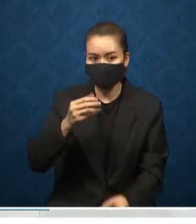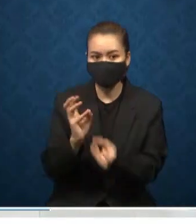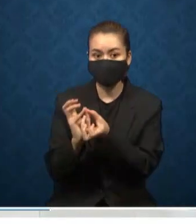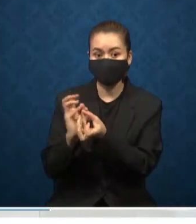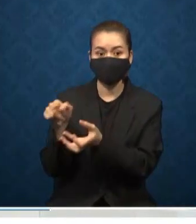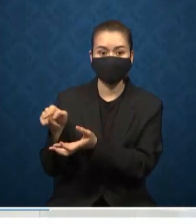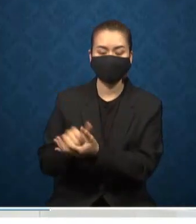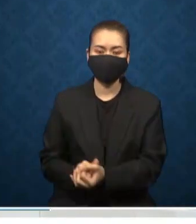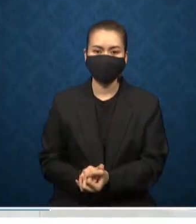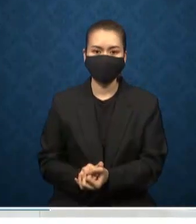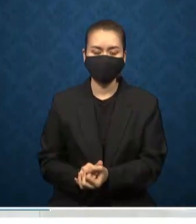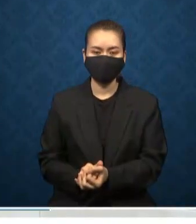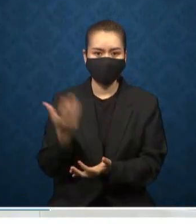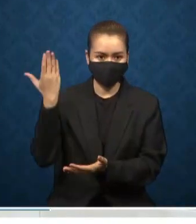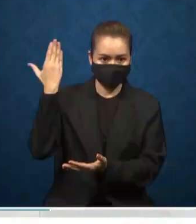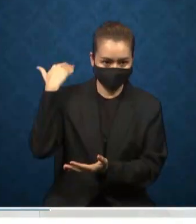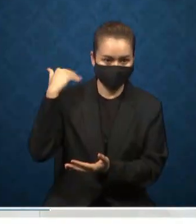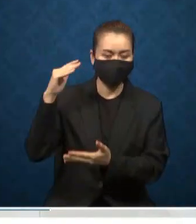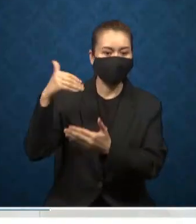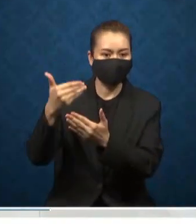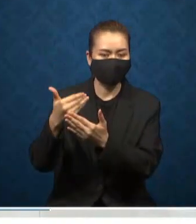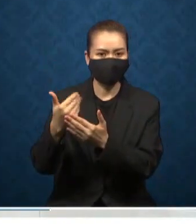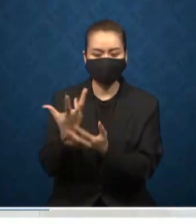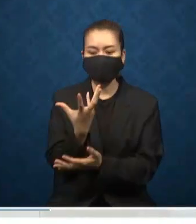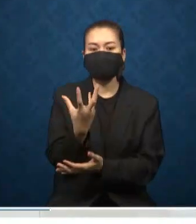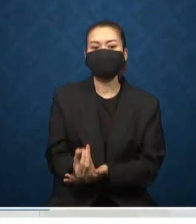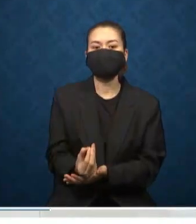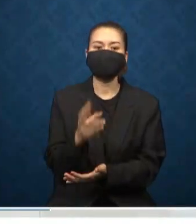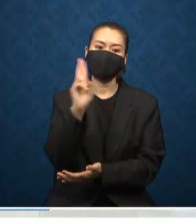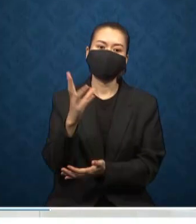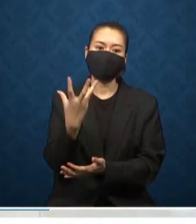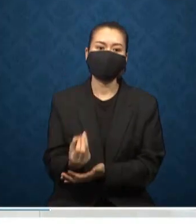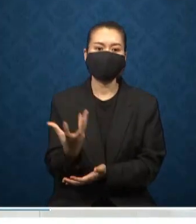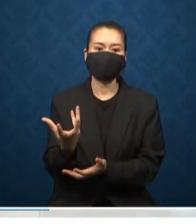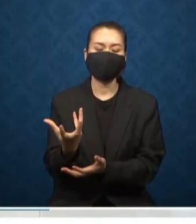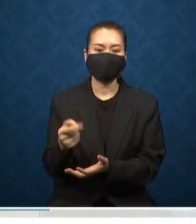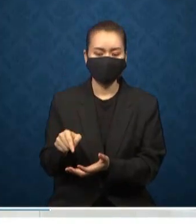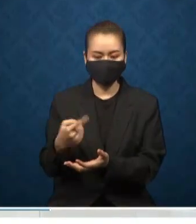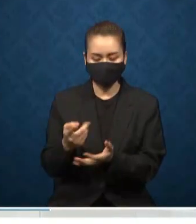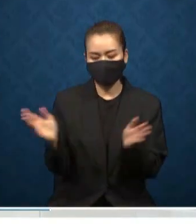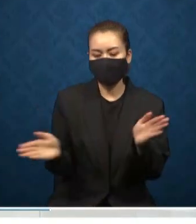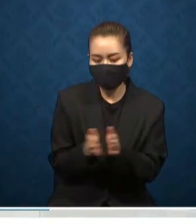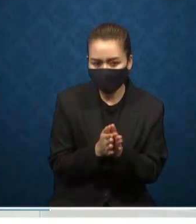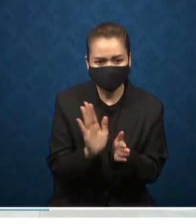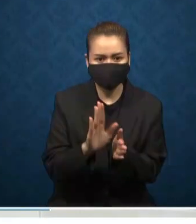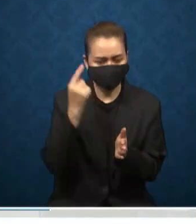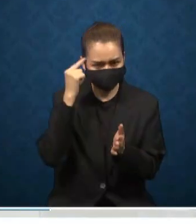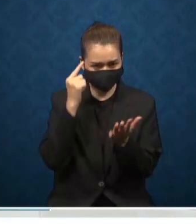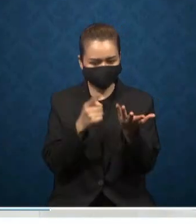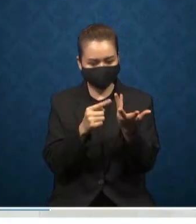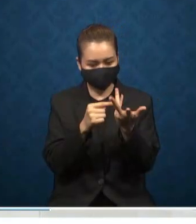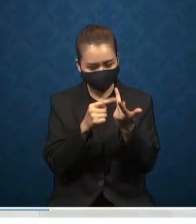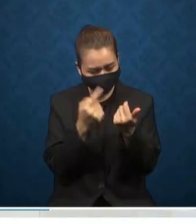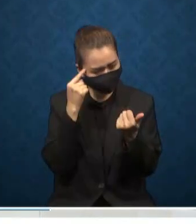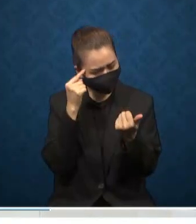เป็นสิ่งที่อาจจะเรียกว่าเหลือใช้นะครับแต่ไม่ใช่เอามารวมเปล่าๆนะครับมีการคำนวณมี